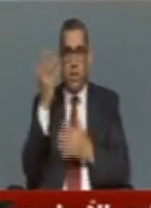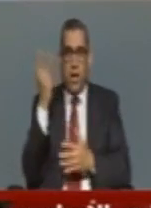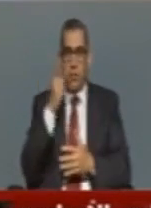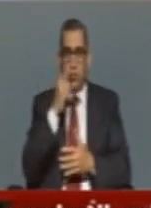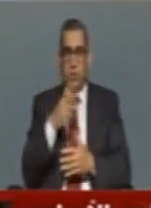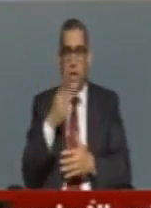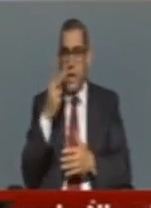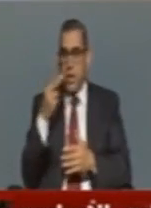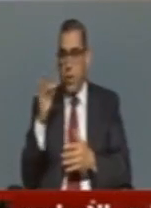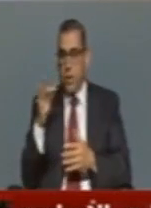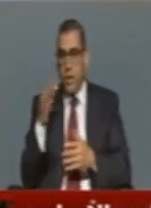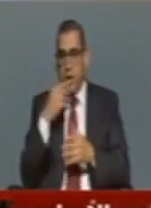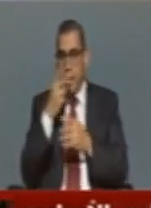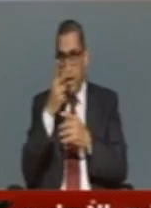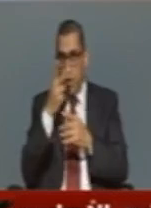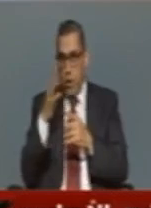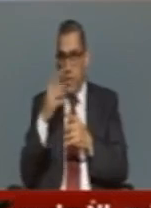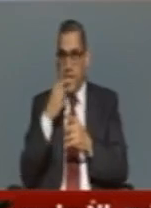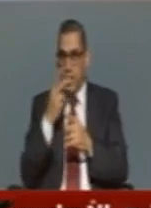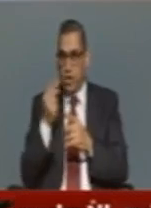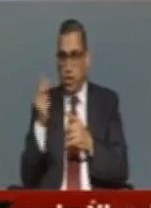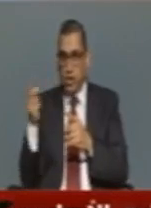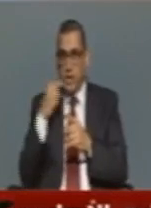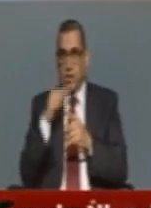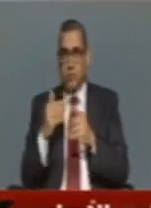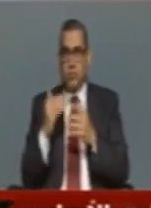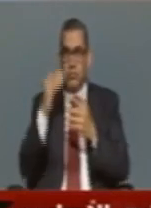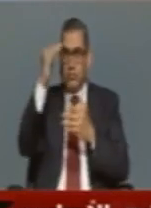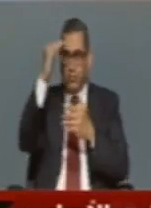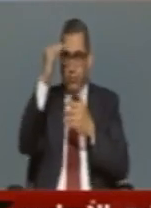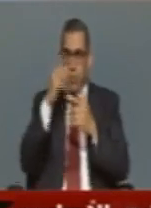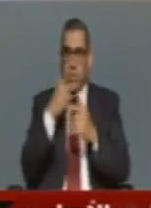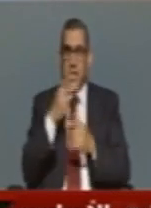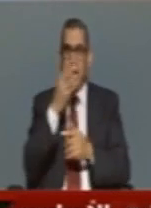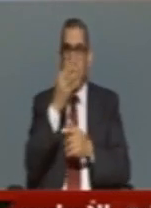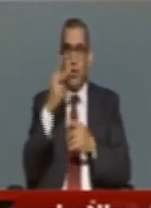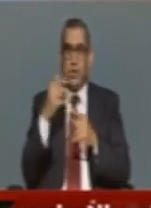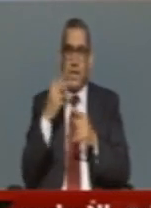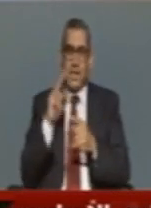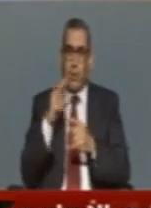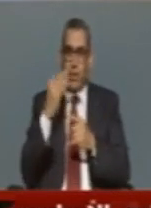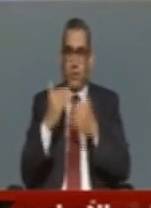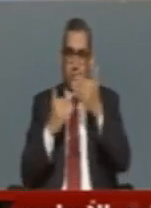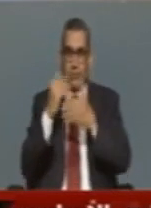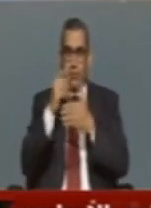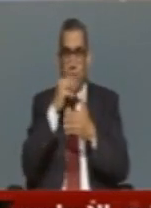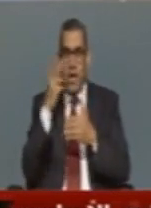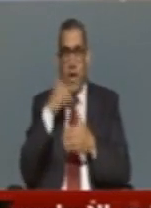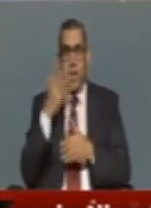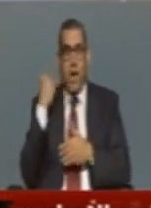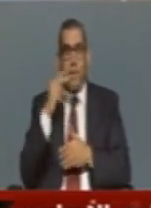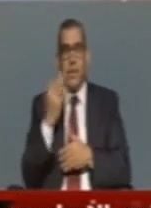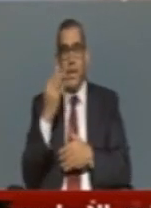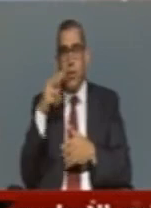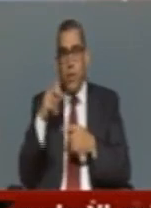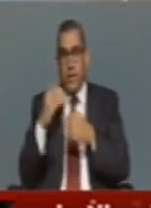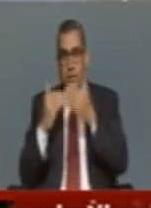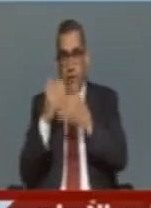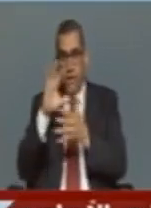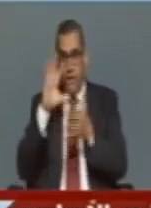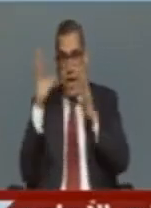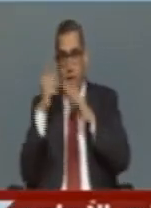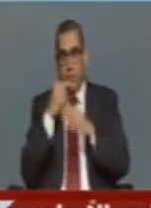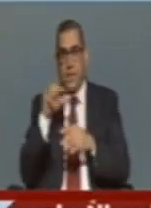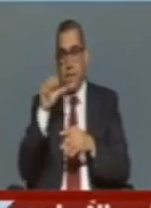42 سنة 20 ل 37، وفي مؤشر المعرفة العالمي ارتفع من 83 ل 79.